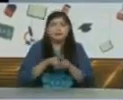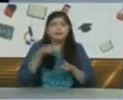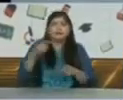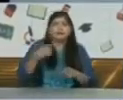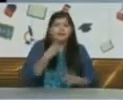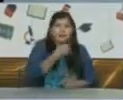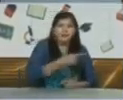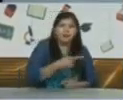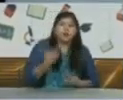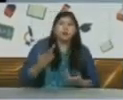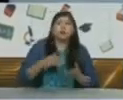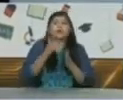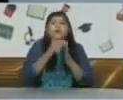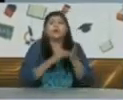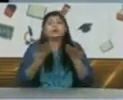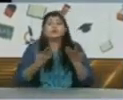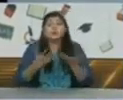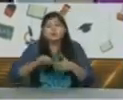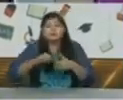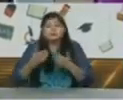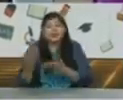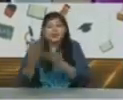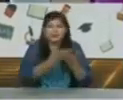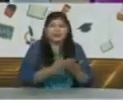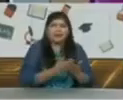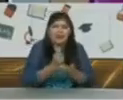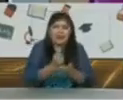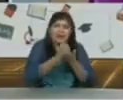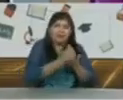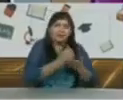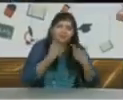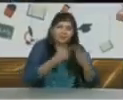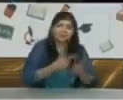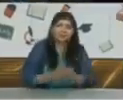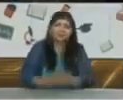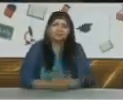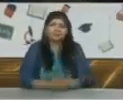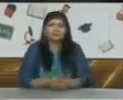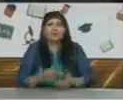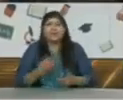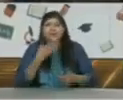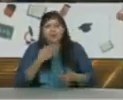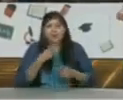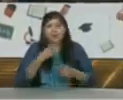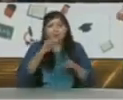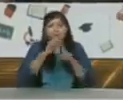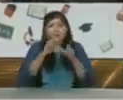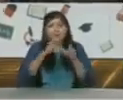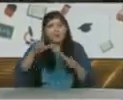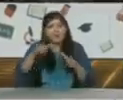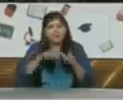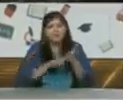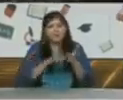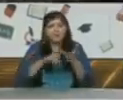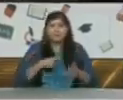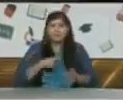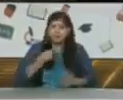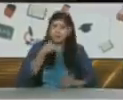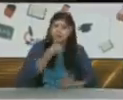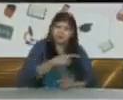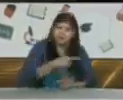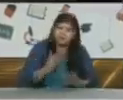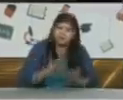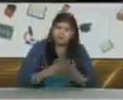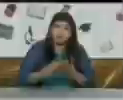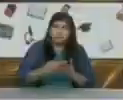लिए कोई उपाय बताइए सर। बहुत धन्यवाद सर। धन्यवाद पल्लवी। मुझे बताया गया है कि